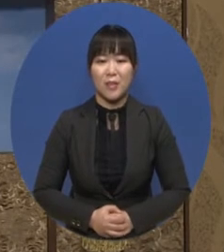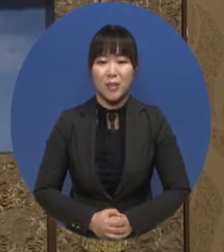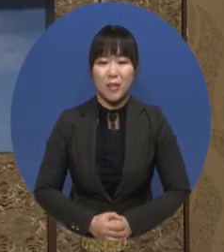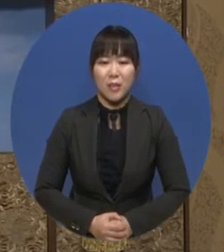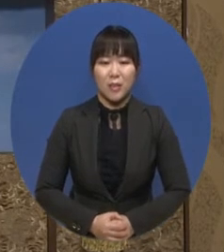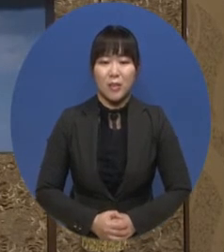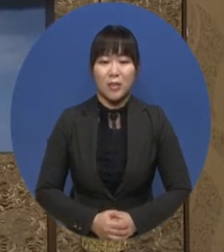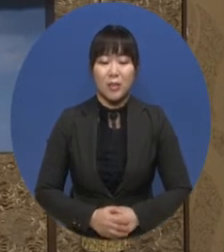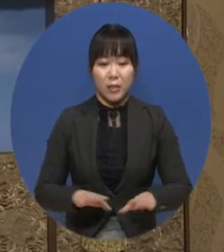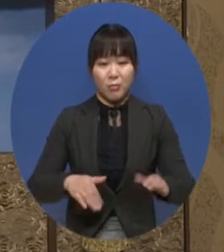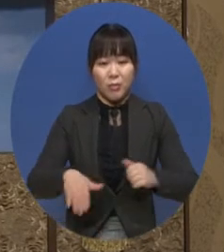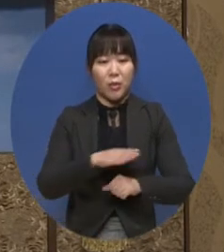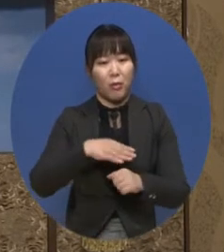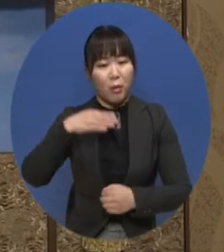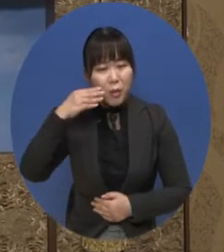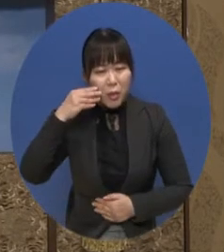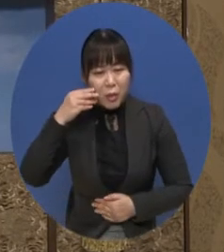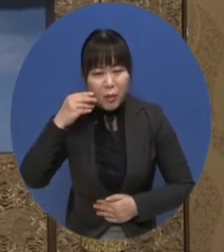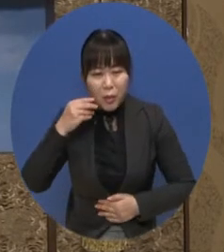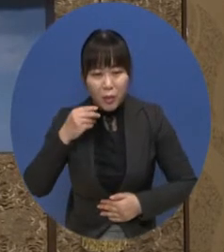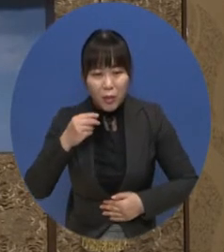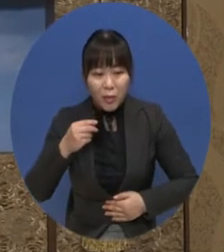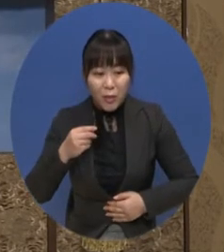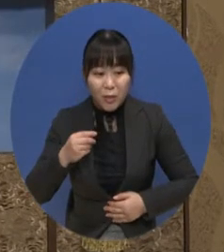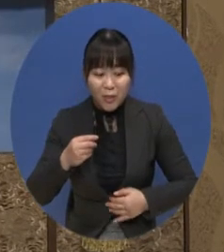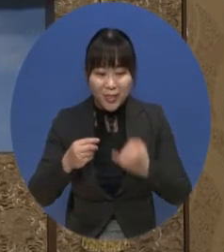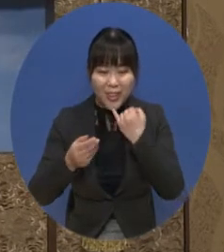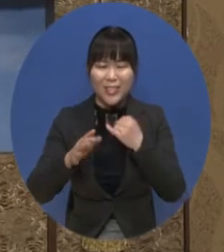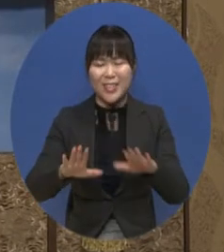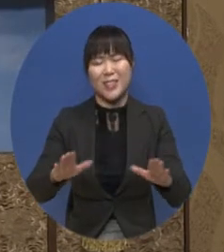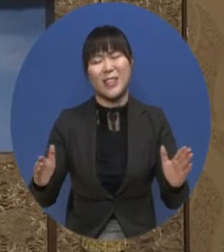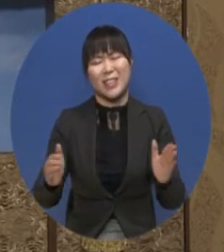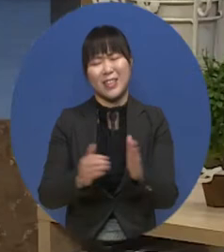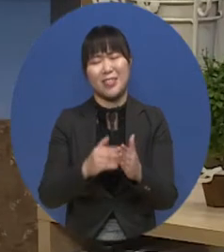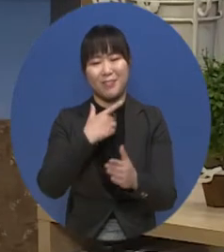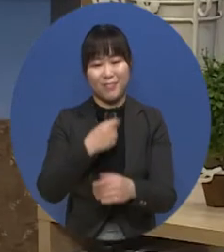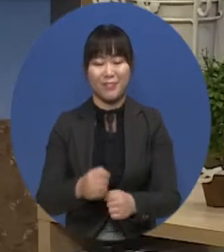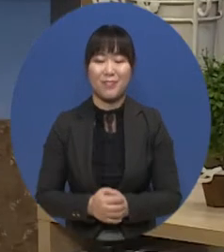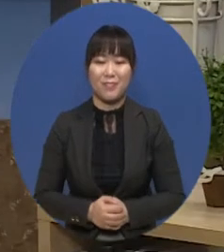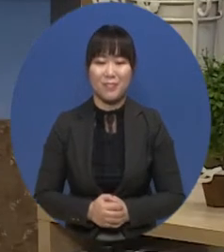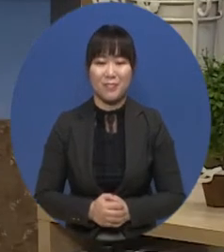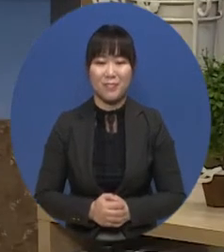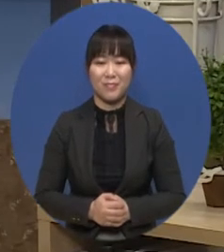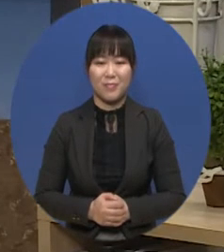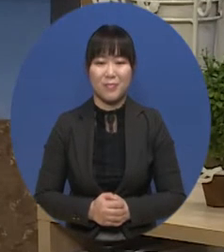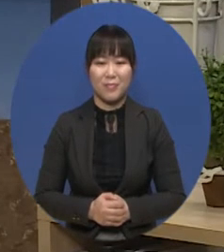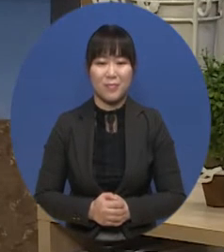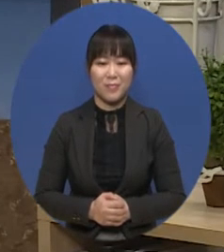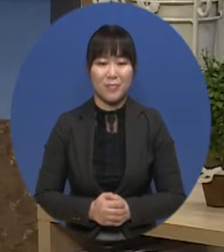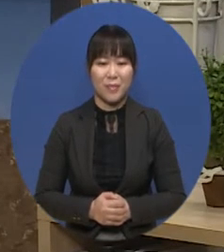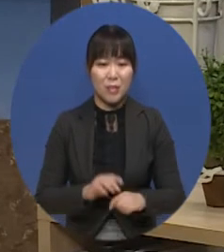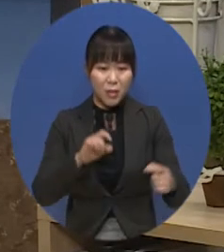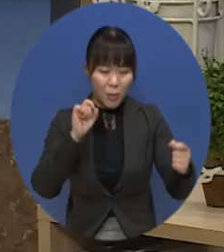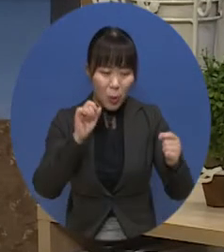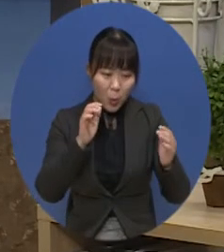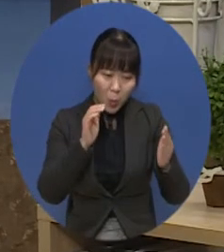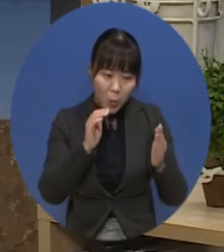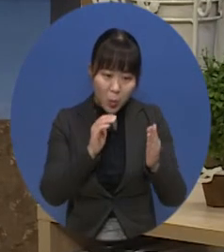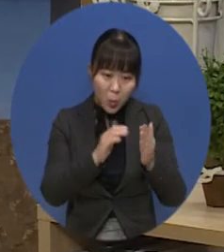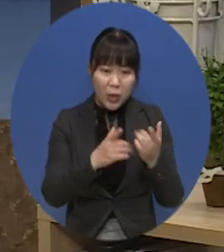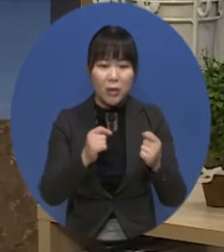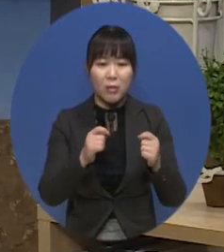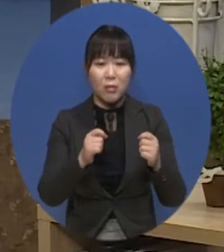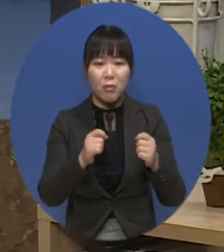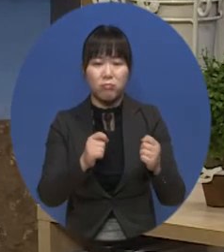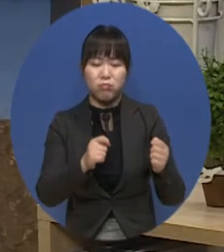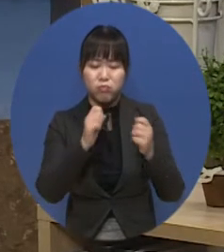조금 익숙해질만 한데 그래도 끝났으면 좋겠어요. 그러니까요. 네, 네. 또 이 끝날 법 했는데 또 갑자기 또 확진자 네,